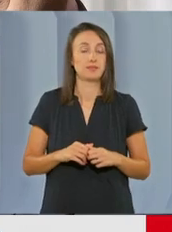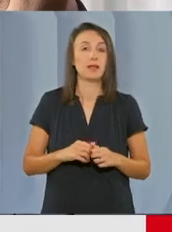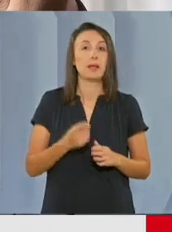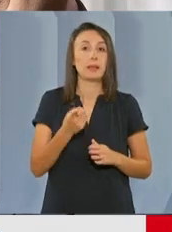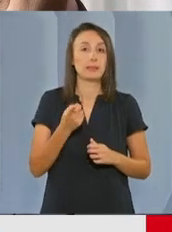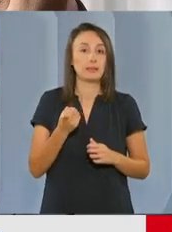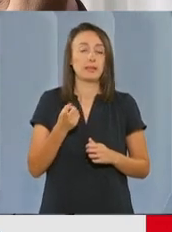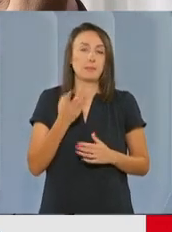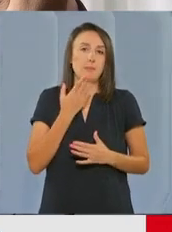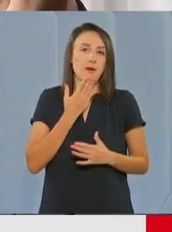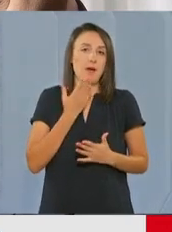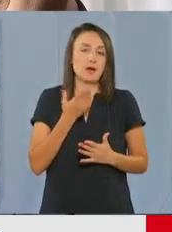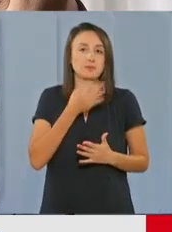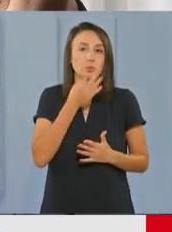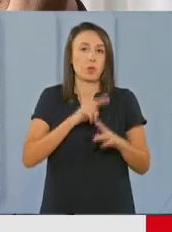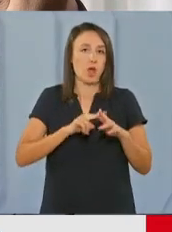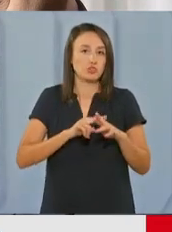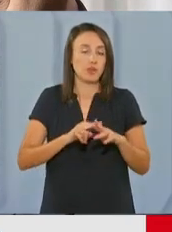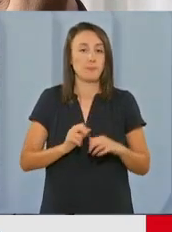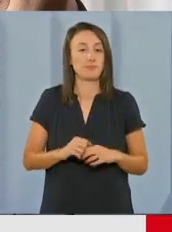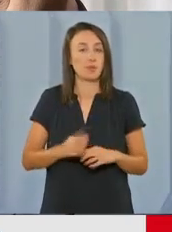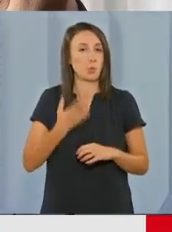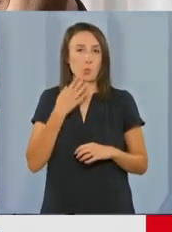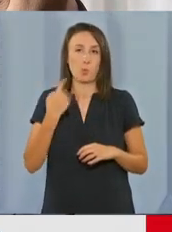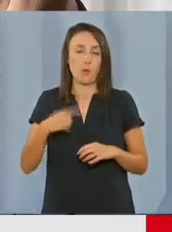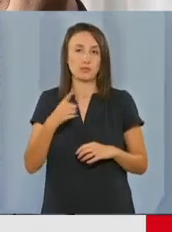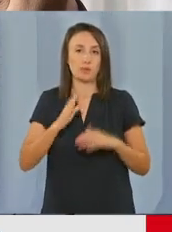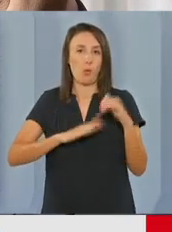din nefericire, ca să spun așa, neavând o